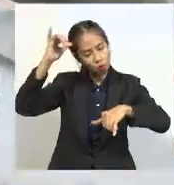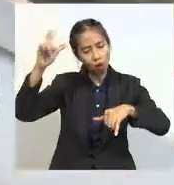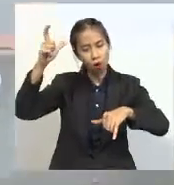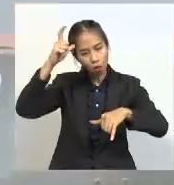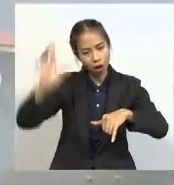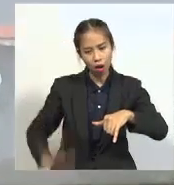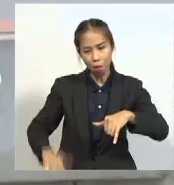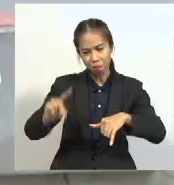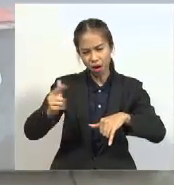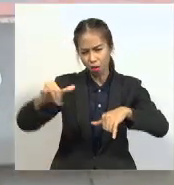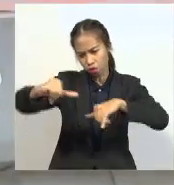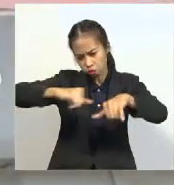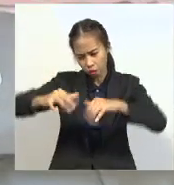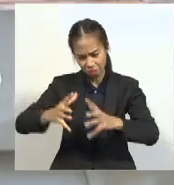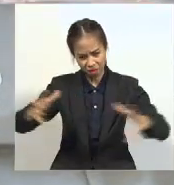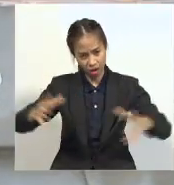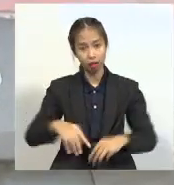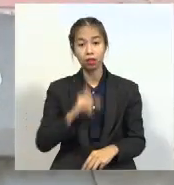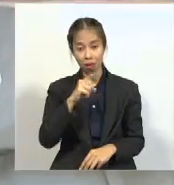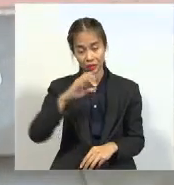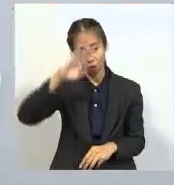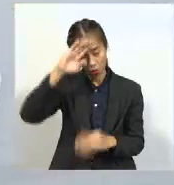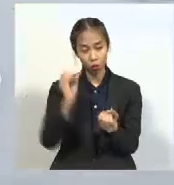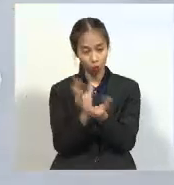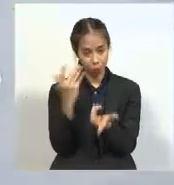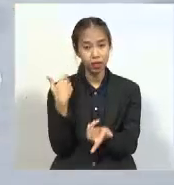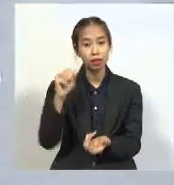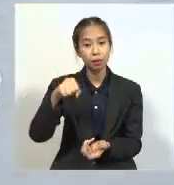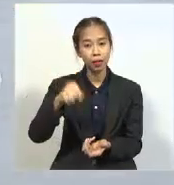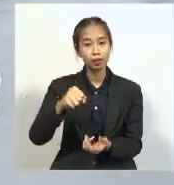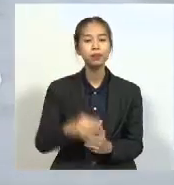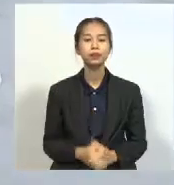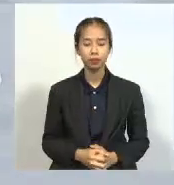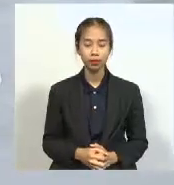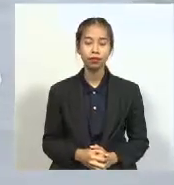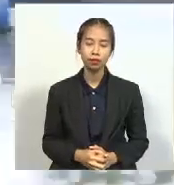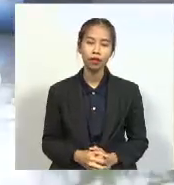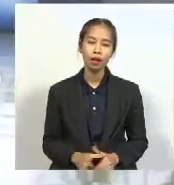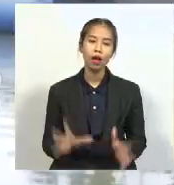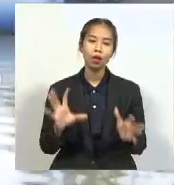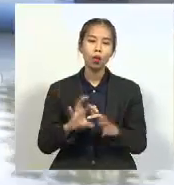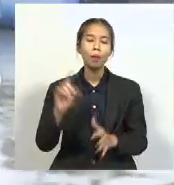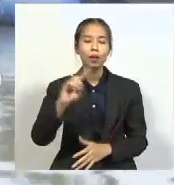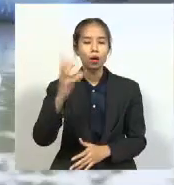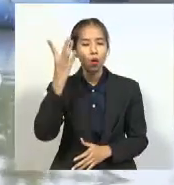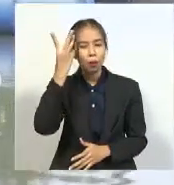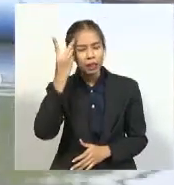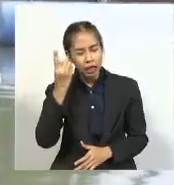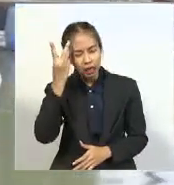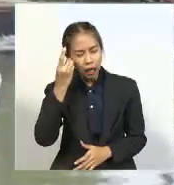เครียดหรือว่าพอมันอยู่รวมกันมากๆจะเกิดโรคตามมาด้วยไหมคะคุณหมอคะ ครับในส่วนของความเครียดตรงนี้นะครับเราจะมุ่งไปที่ใน